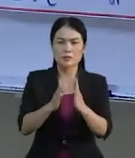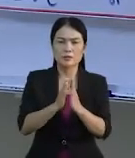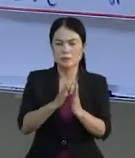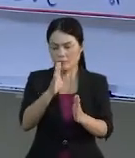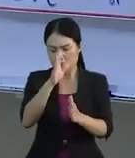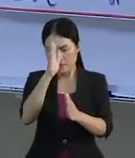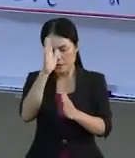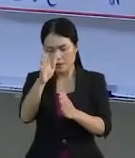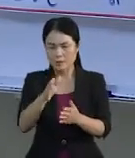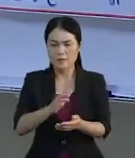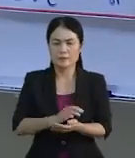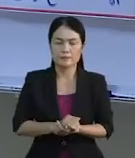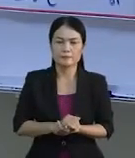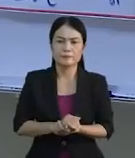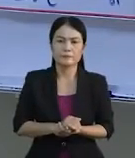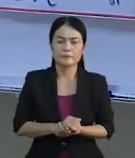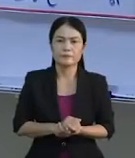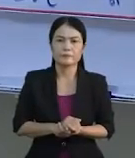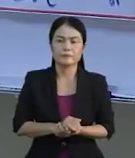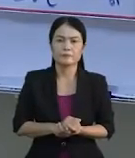ជីតា